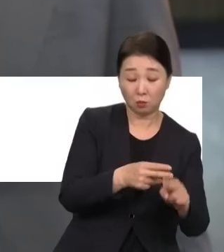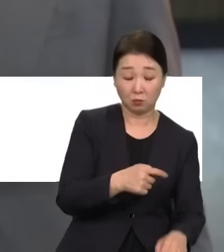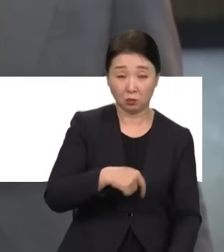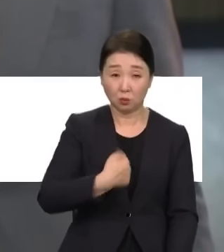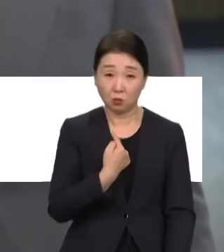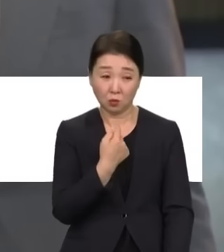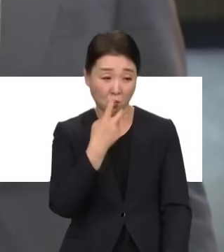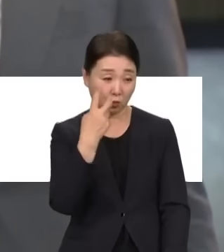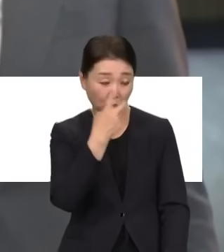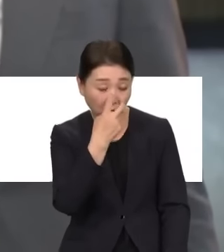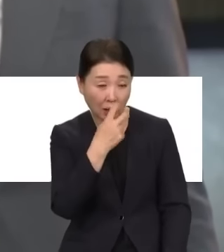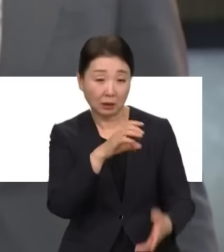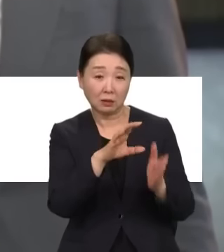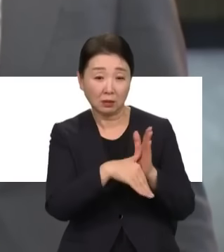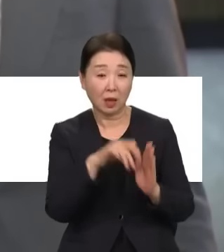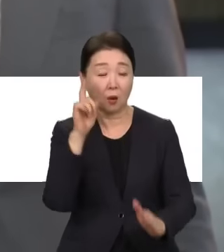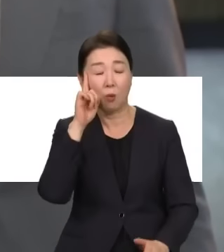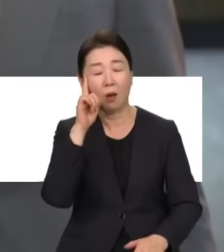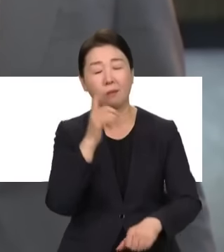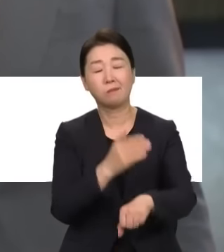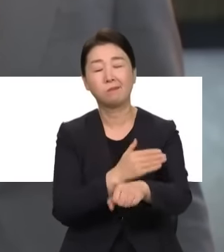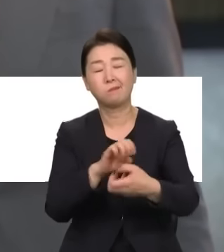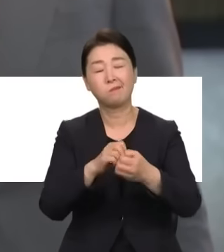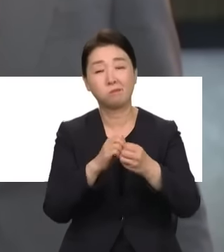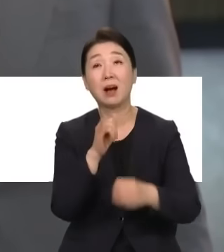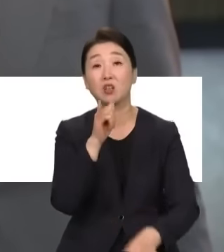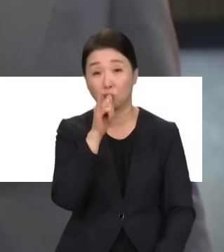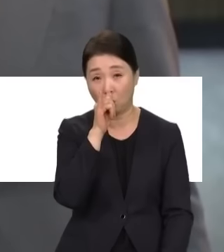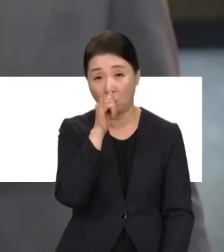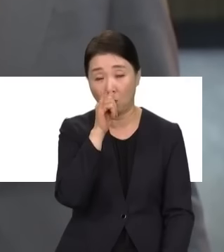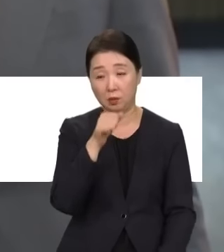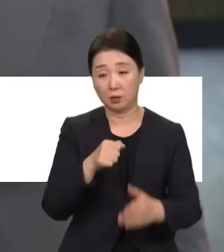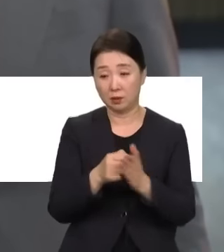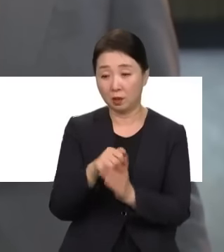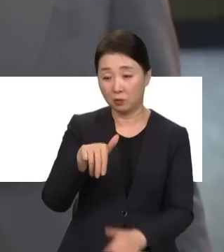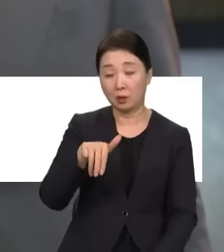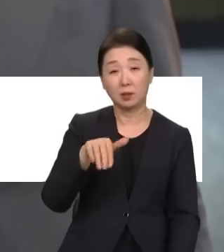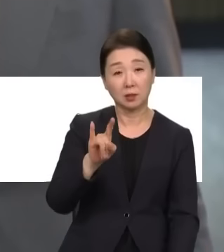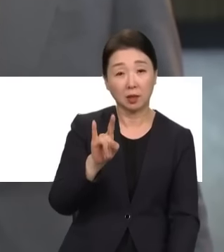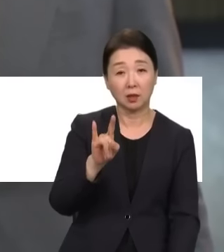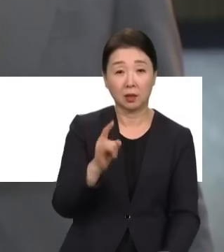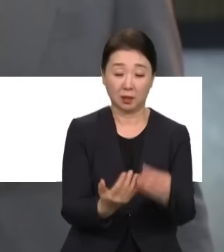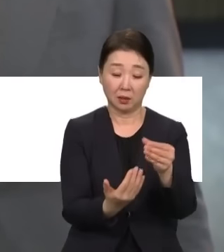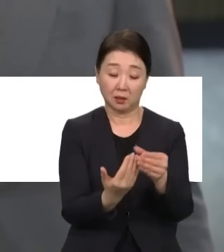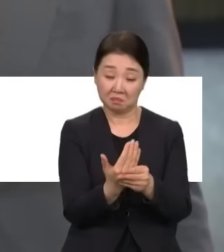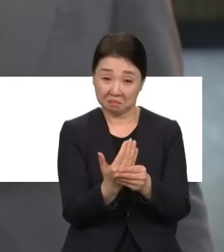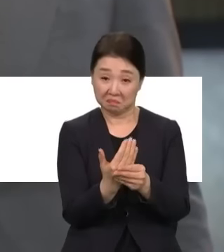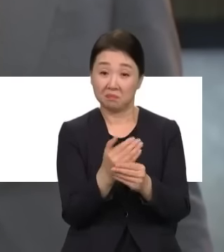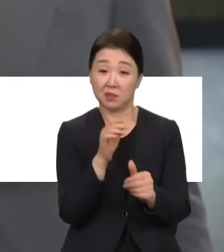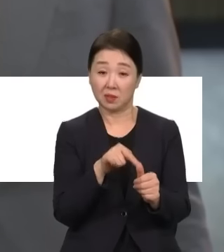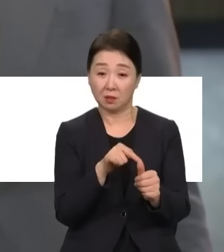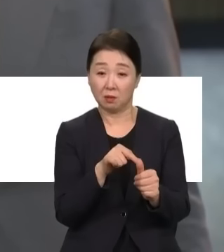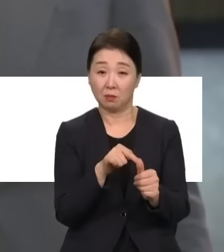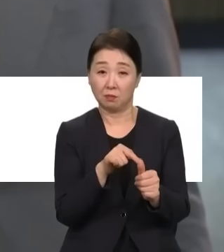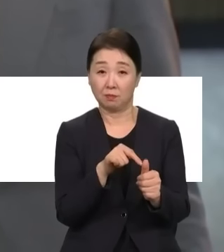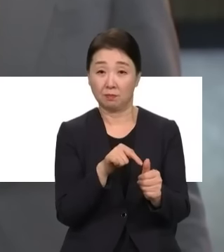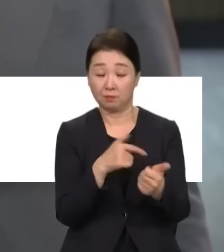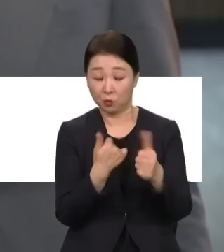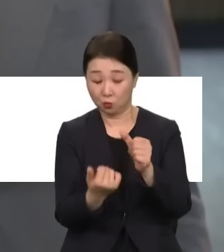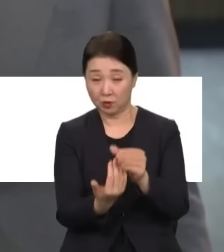운영이 또 다른 기형적인 형태로 운영이 될 수 있기 때문에 최상병 이 순직